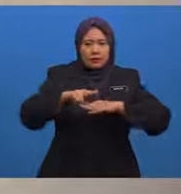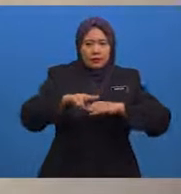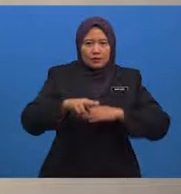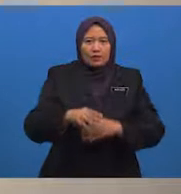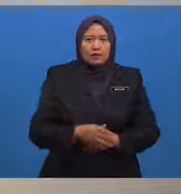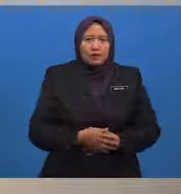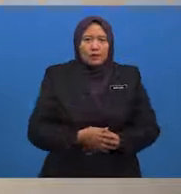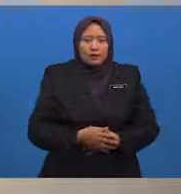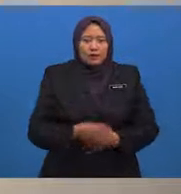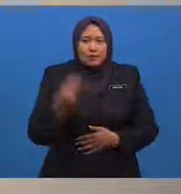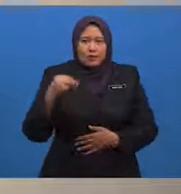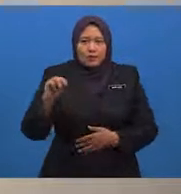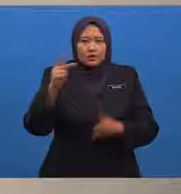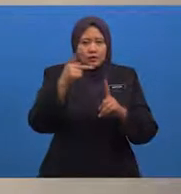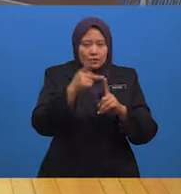ke pintu.